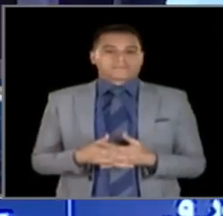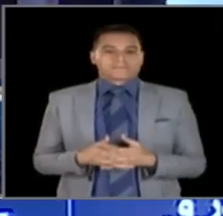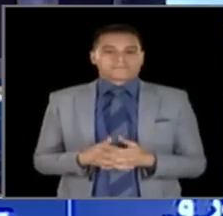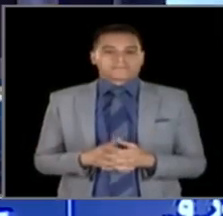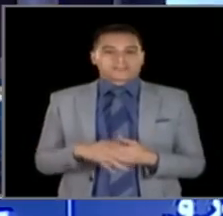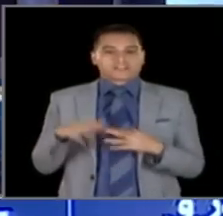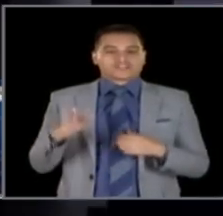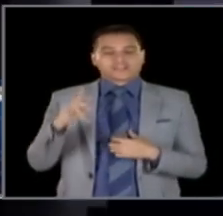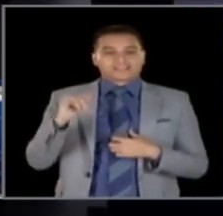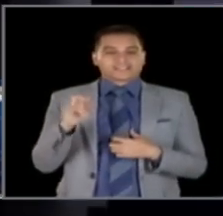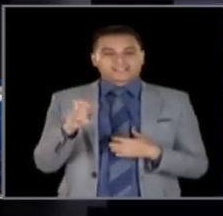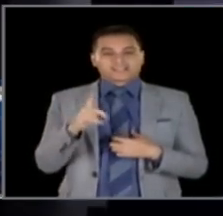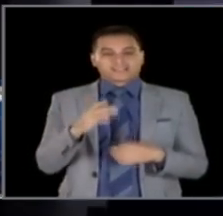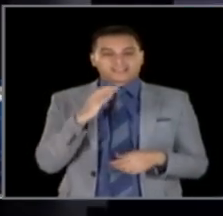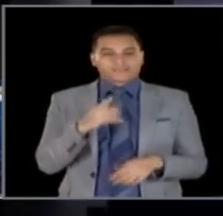شادية كان عندك إجابة،